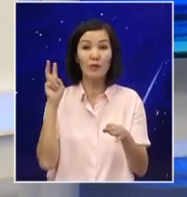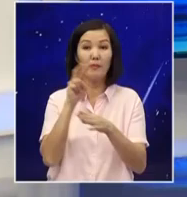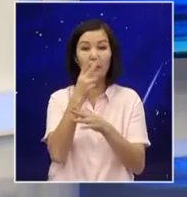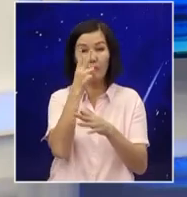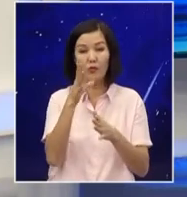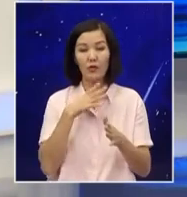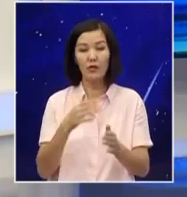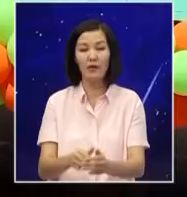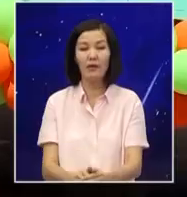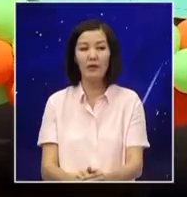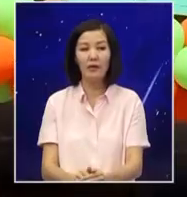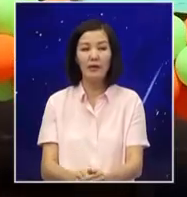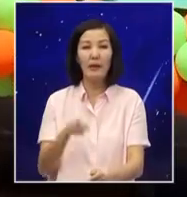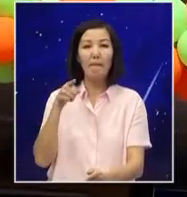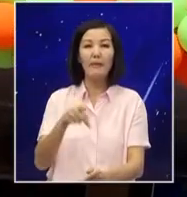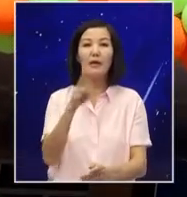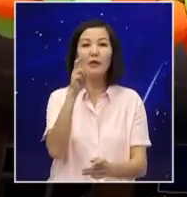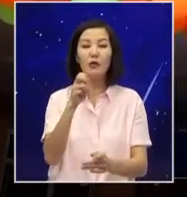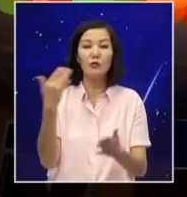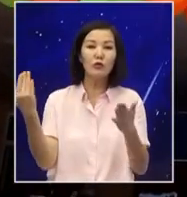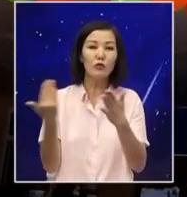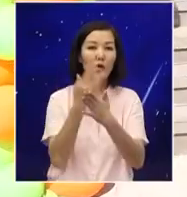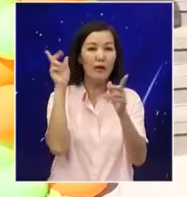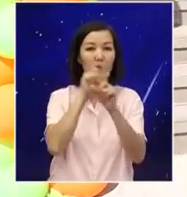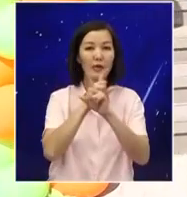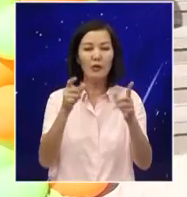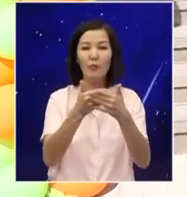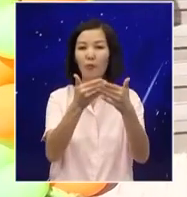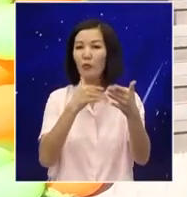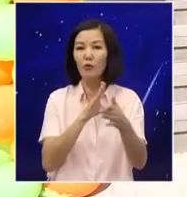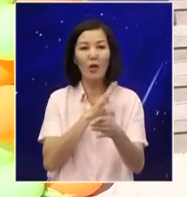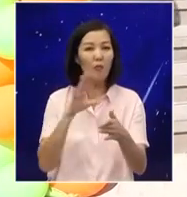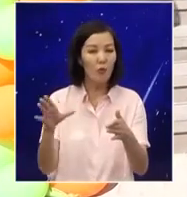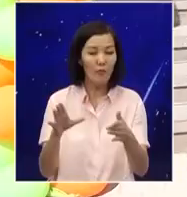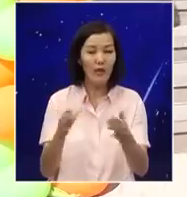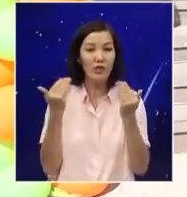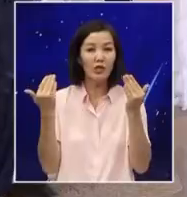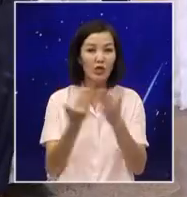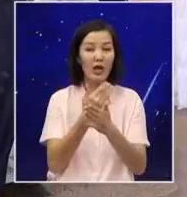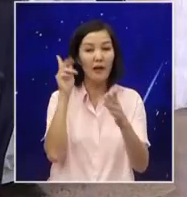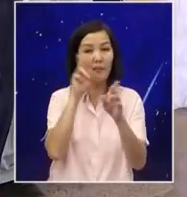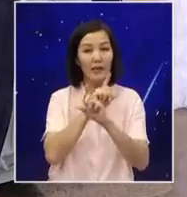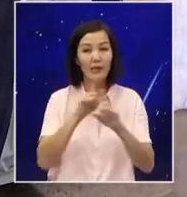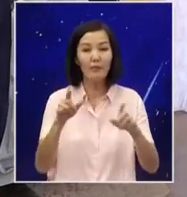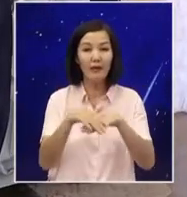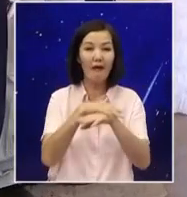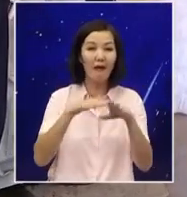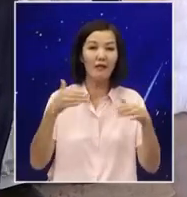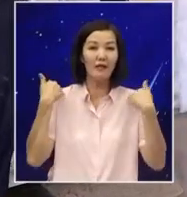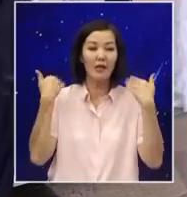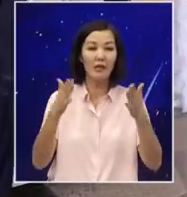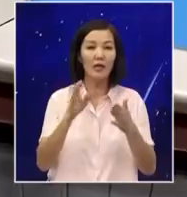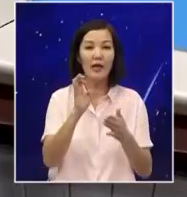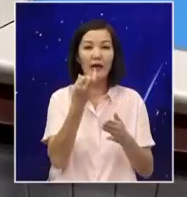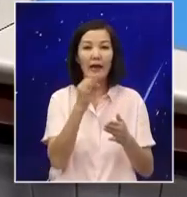ортақтасты. 1200 орындық білім нысана бұрын соңды Қарасай ауданында болмаған. Жаңа мектептің ел игілігіне берілуін